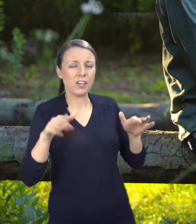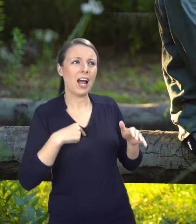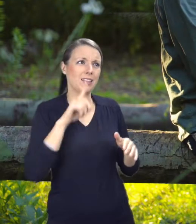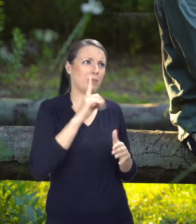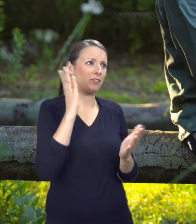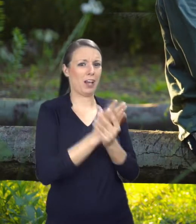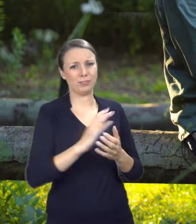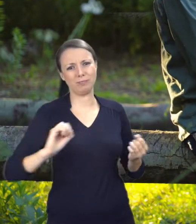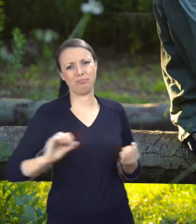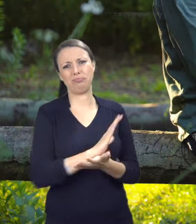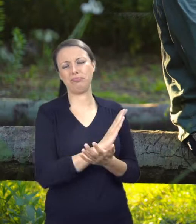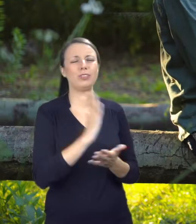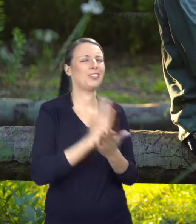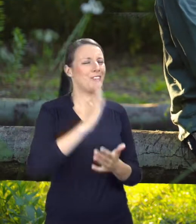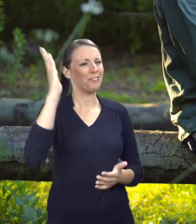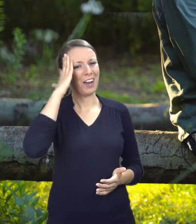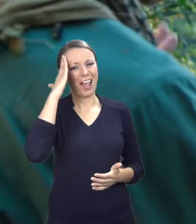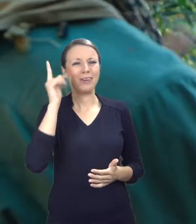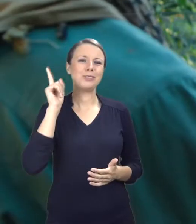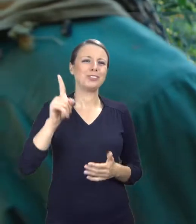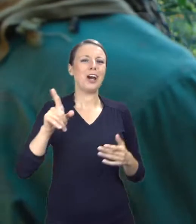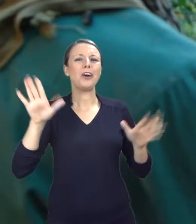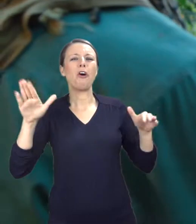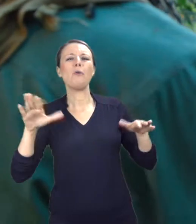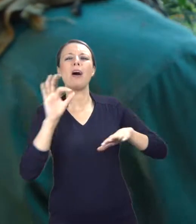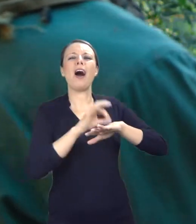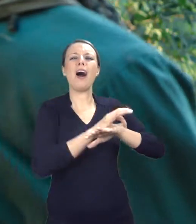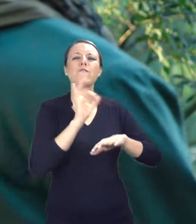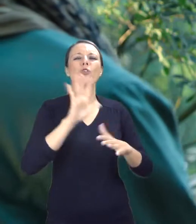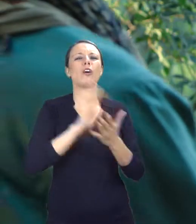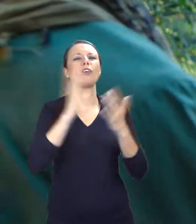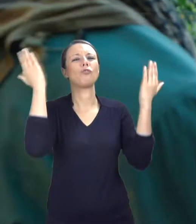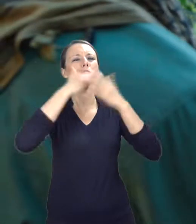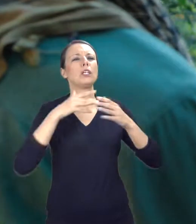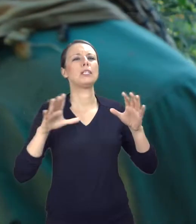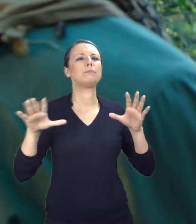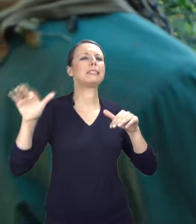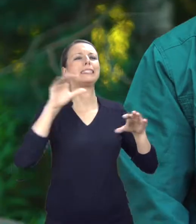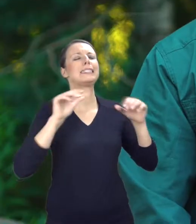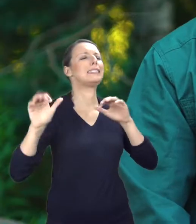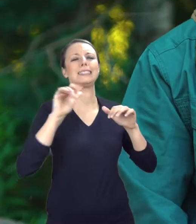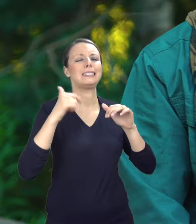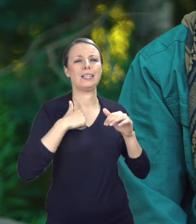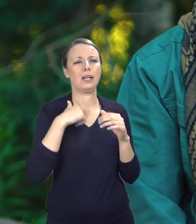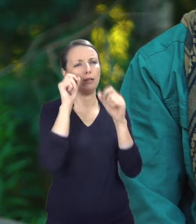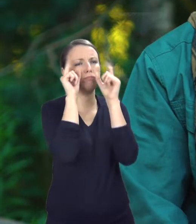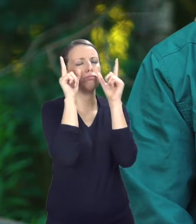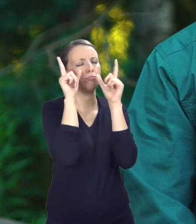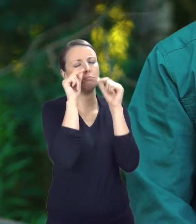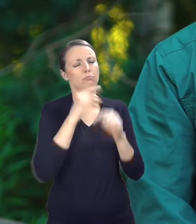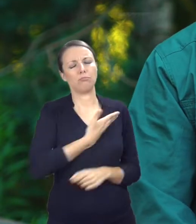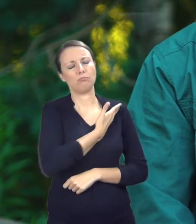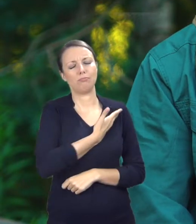Także już przyzwyczaiłem się, że one robią to swoje charakterystyczne wyzwyczenie. Nie budzą mnie w nocy w każdym razie. Ale mniej więcej tego także chcę ludzi